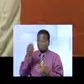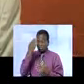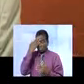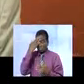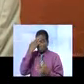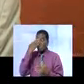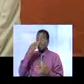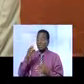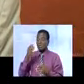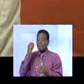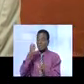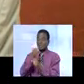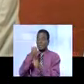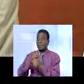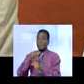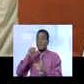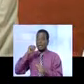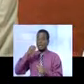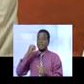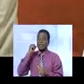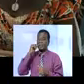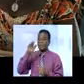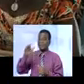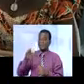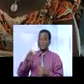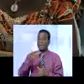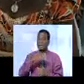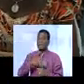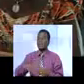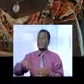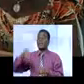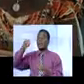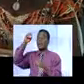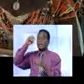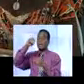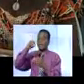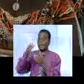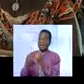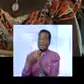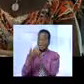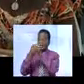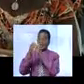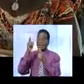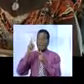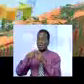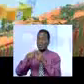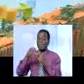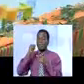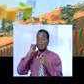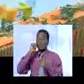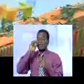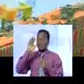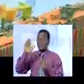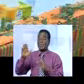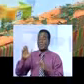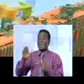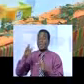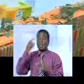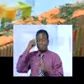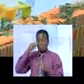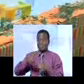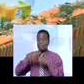femme. Il entend contribuer à renforcer le leadership féminin en cédant aux femmes 30% des postes